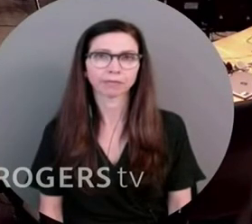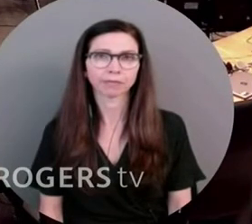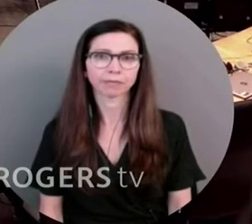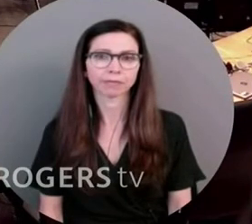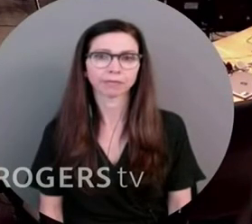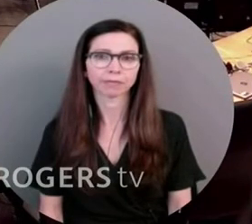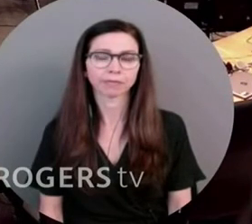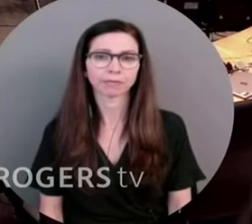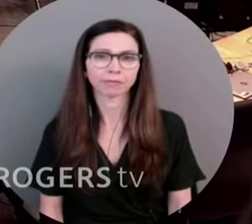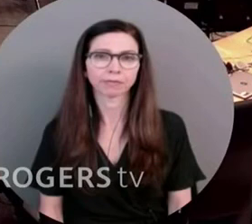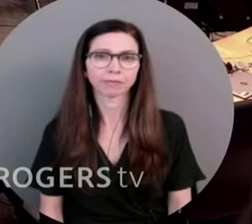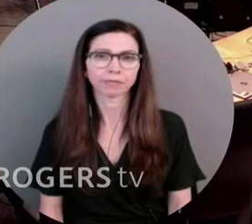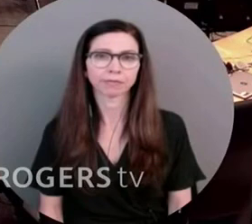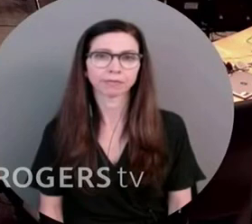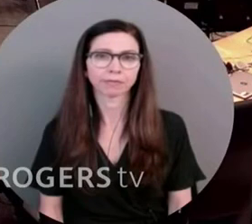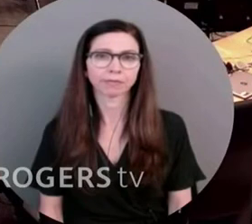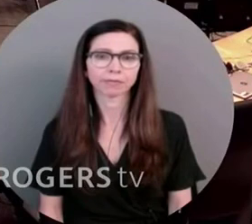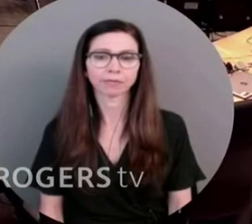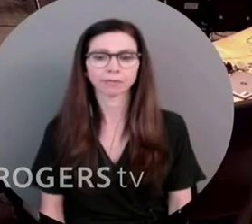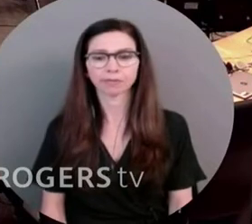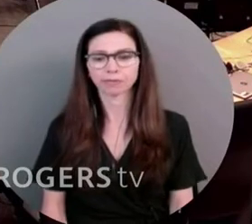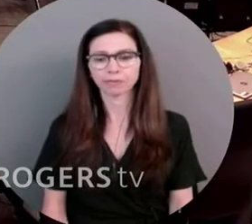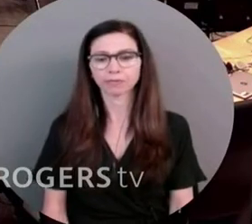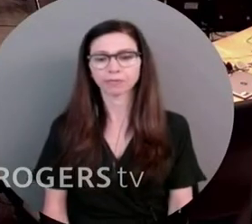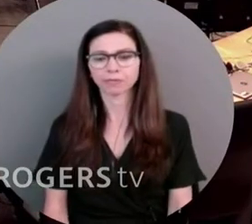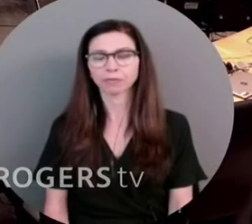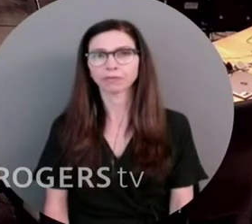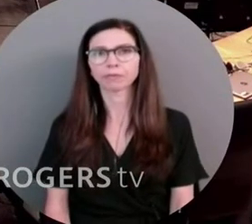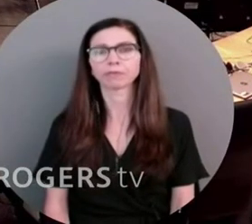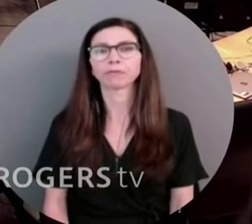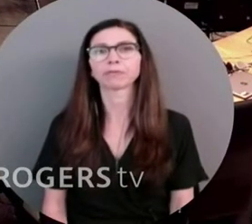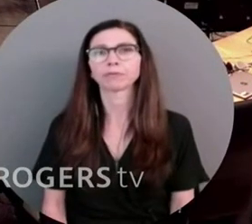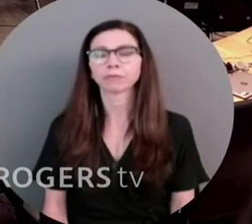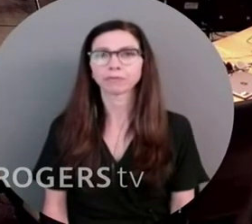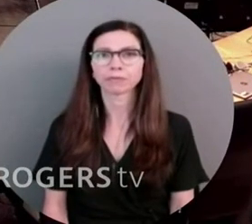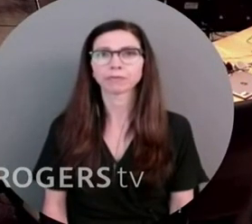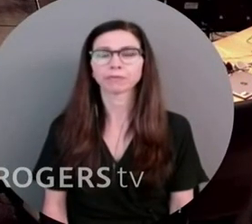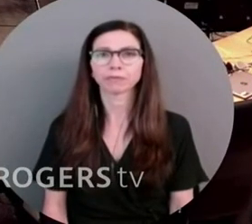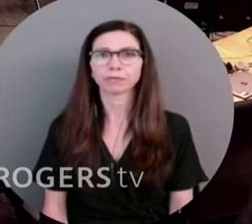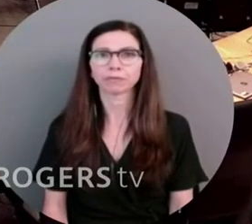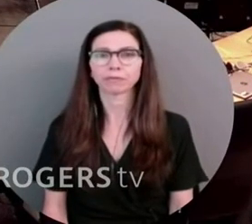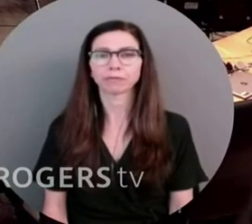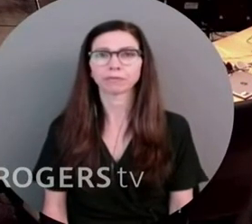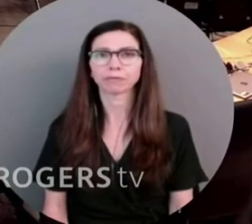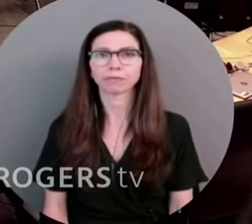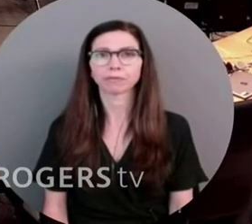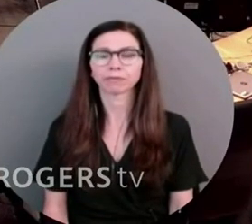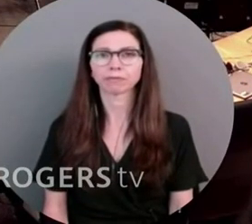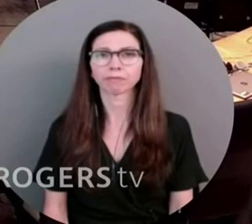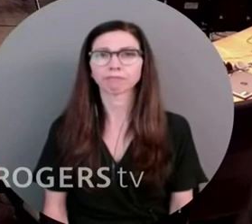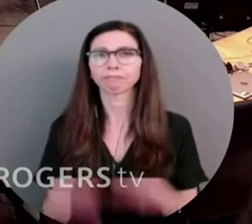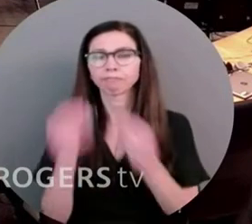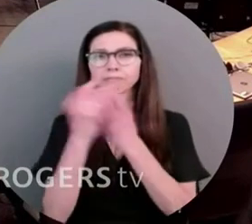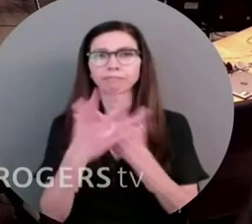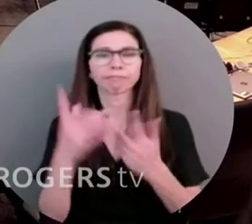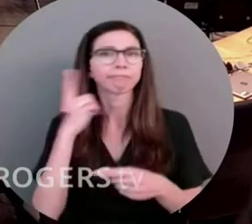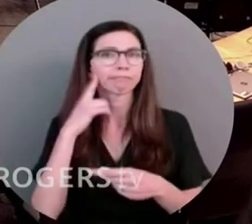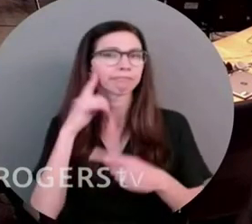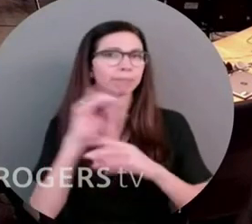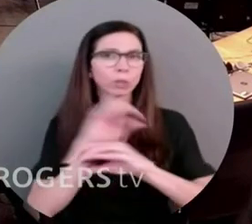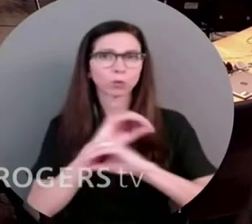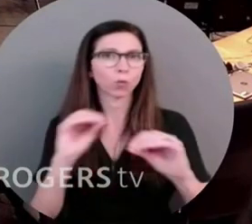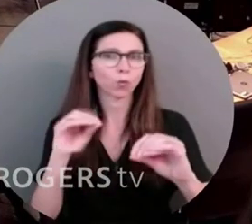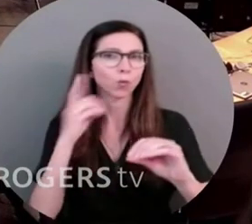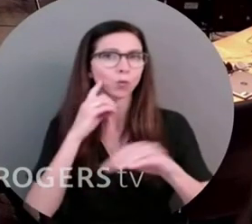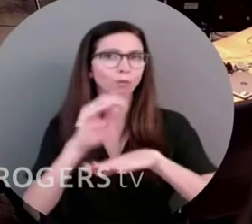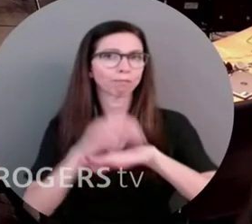habitants. Vous dites que ces données ont été rendues publiques aux fins de transparence, mais est-ce que les gens qui vivent dans l'est de la ville devraient être